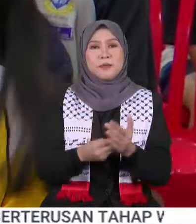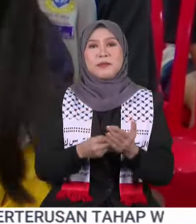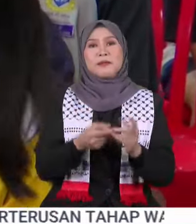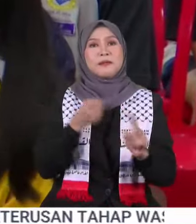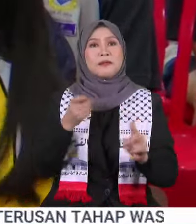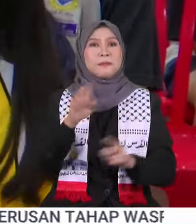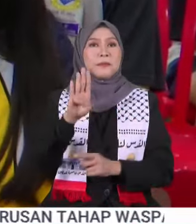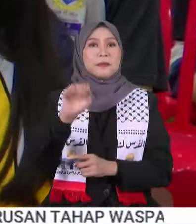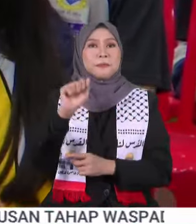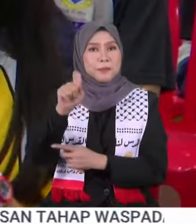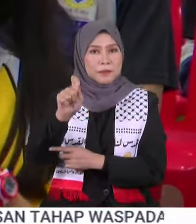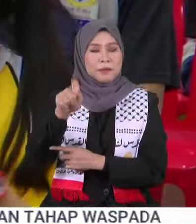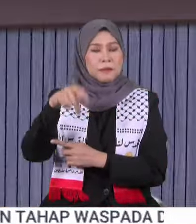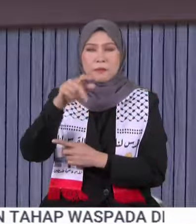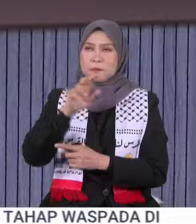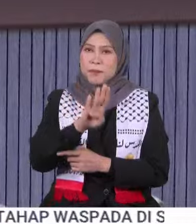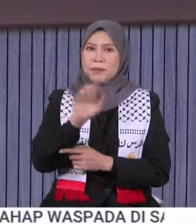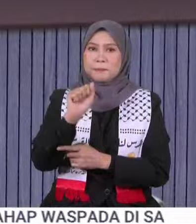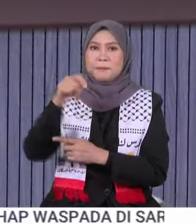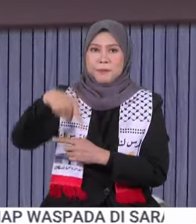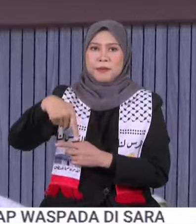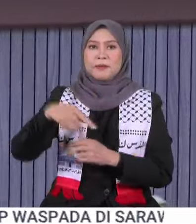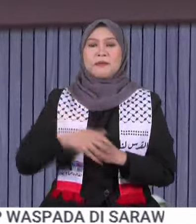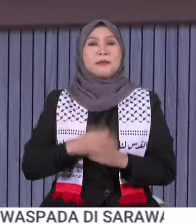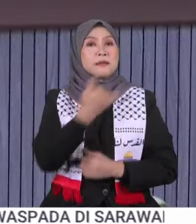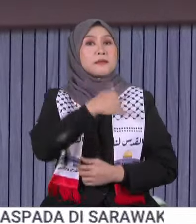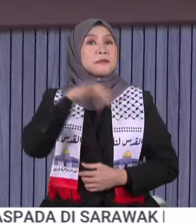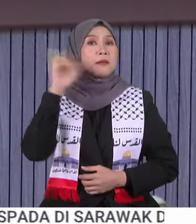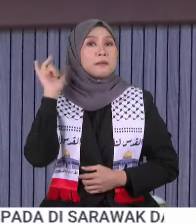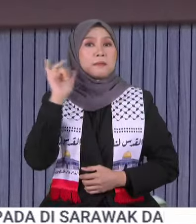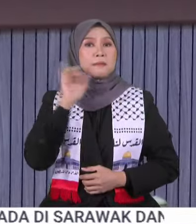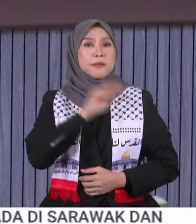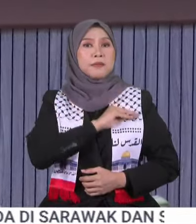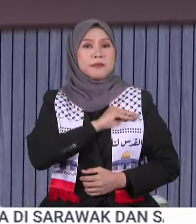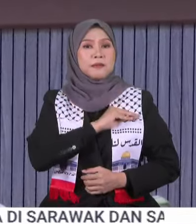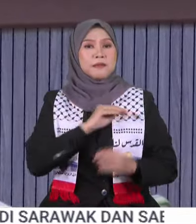BAP. Bagaimanapun, semalam Timbalan Menteri Pendidikan Wong